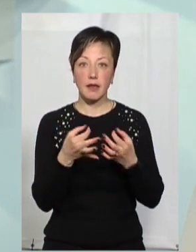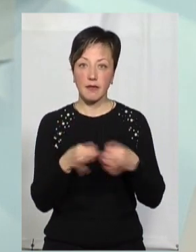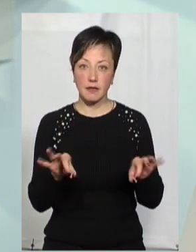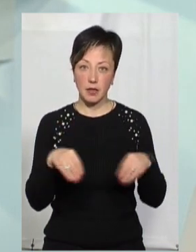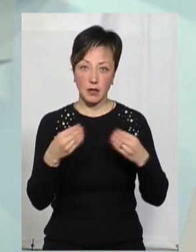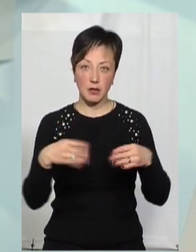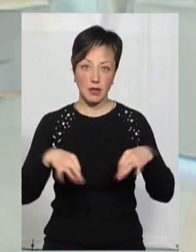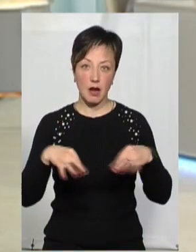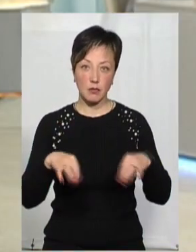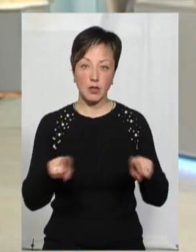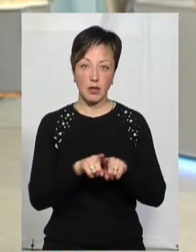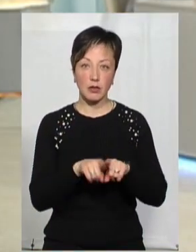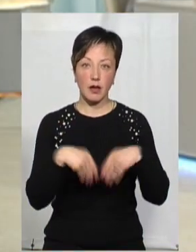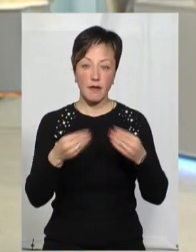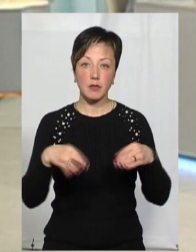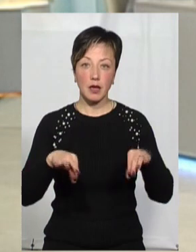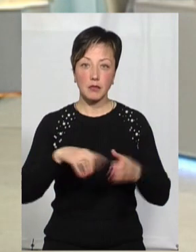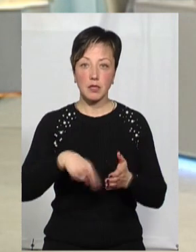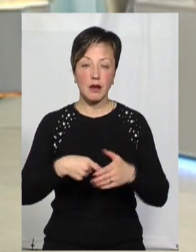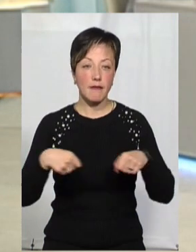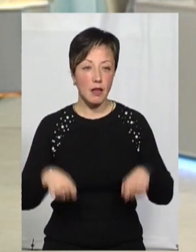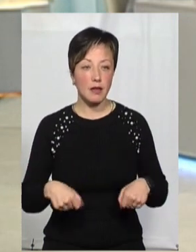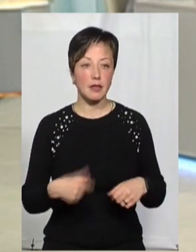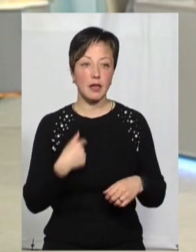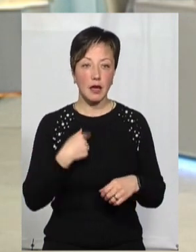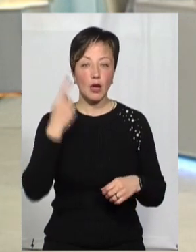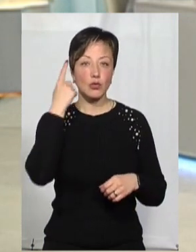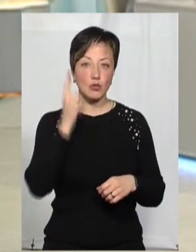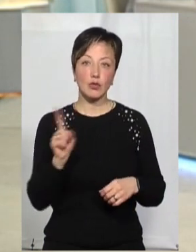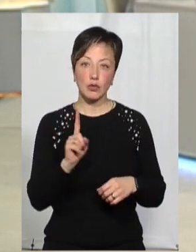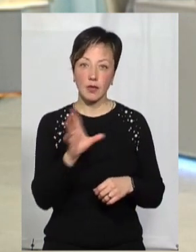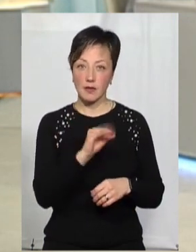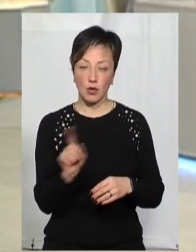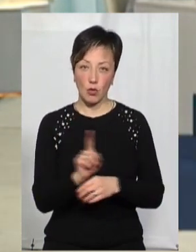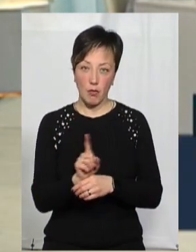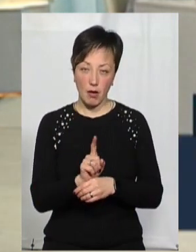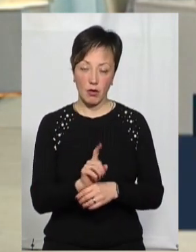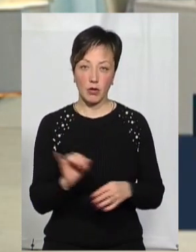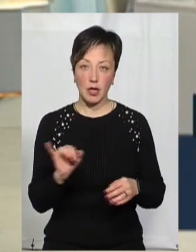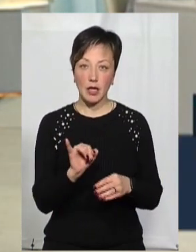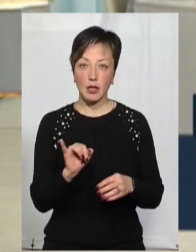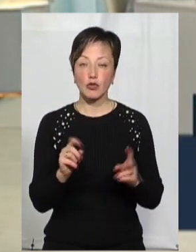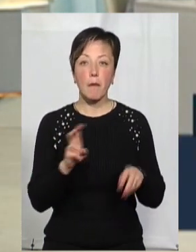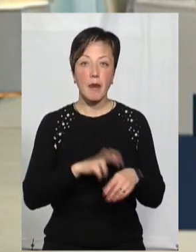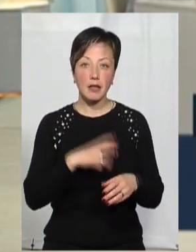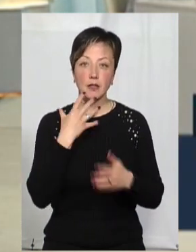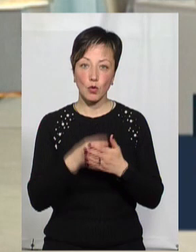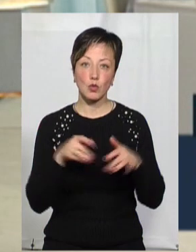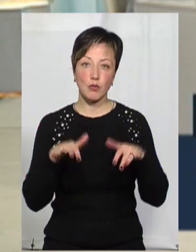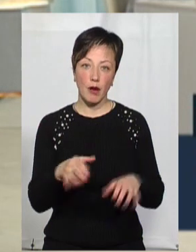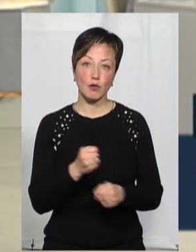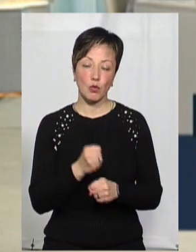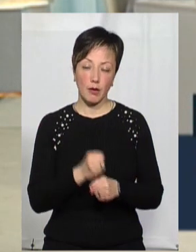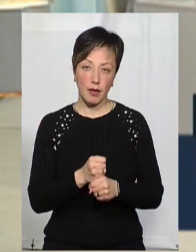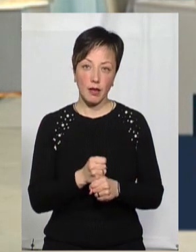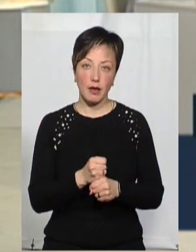дали транспорту, їх також їм давав транспорт міська влада. Я думаю, що там все нормально, і принаймні, що медики свою справу